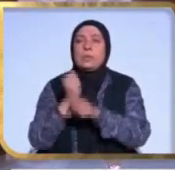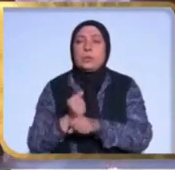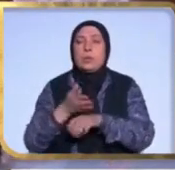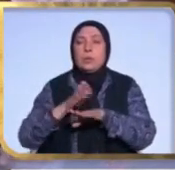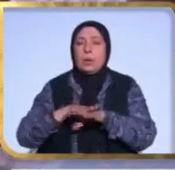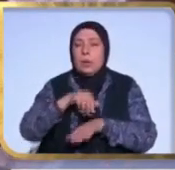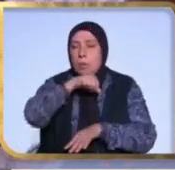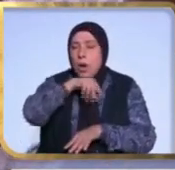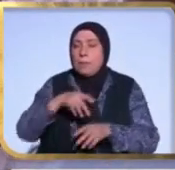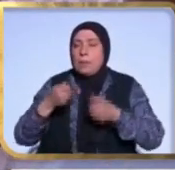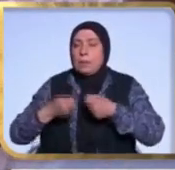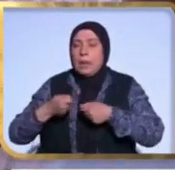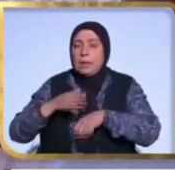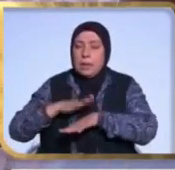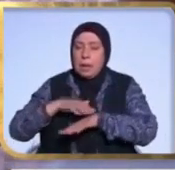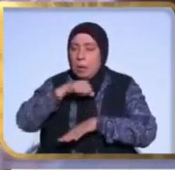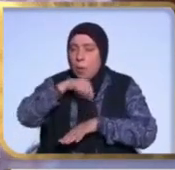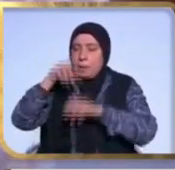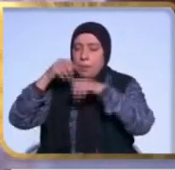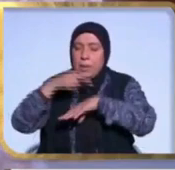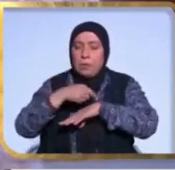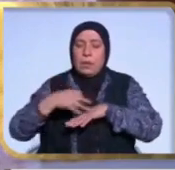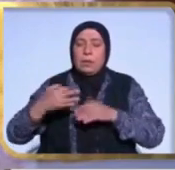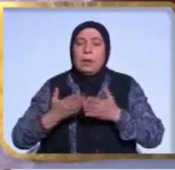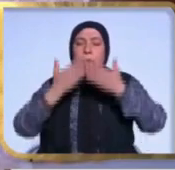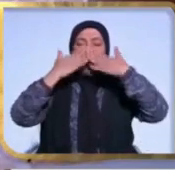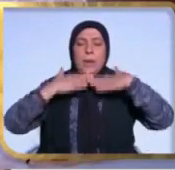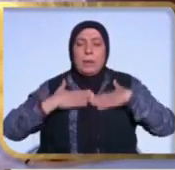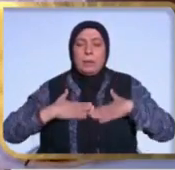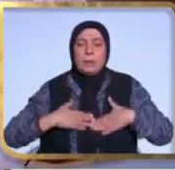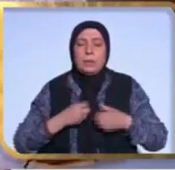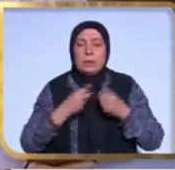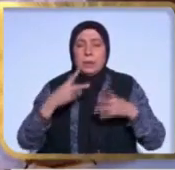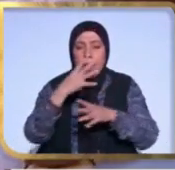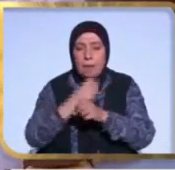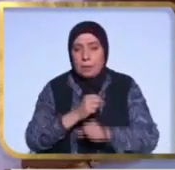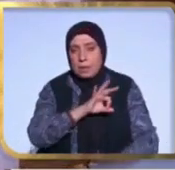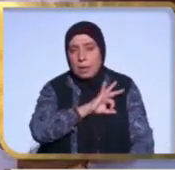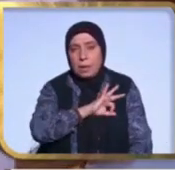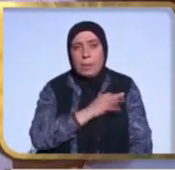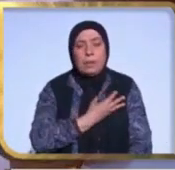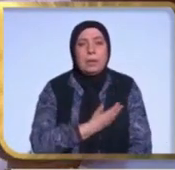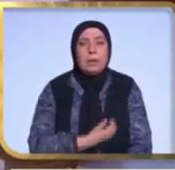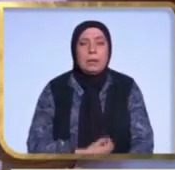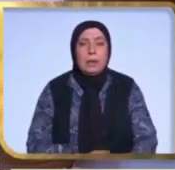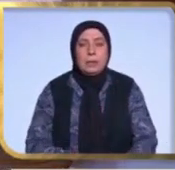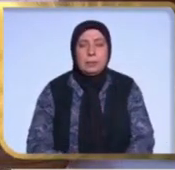صلي وسلم وبارك عليه في كل وقت وحين. اللهم آمين. نستودعكم عناية الرحمن الرحيم.